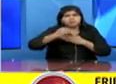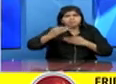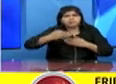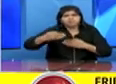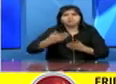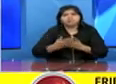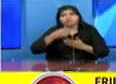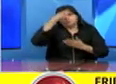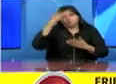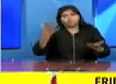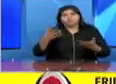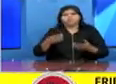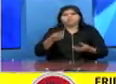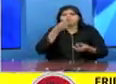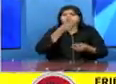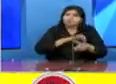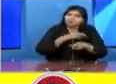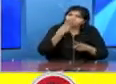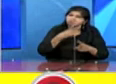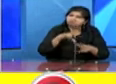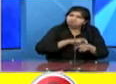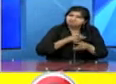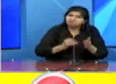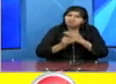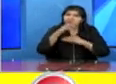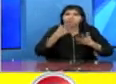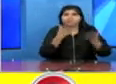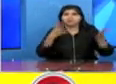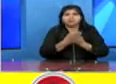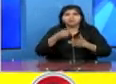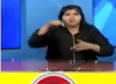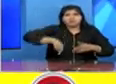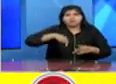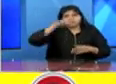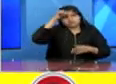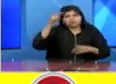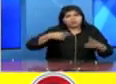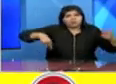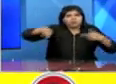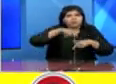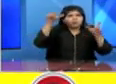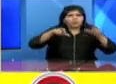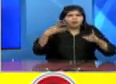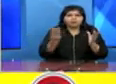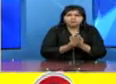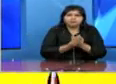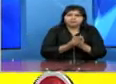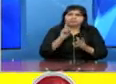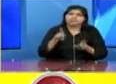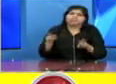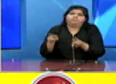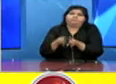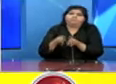भी मुश्किल हो जाता है। और आज पूरा हिंदुस्तान, हर हिंदुस्तानी यही कर रहा